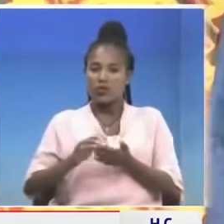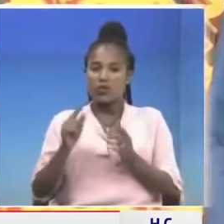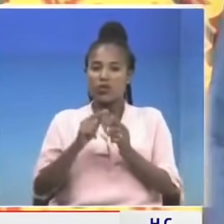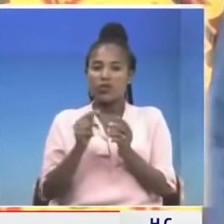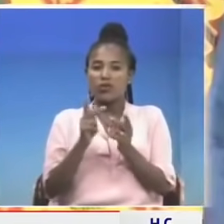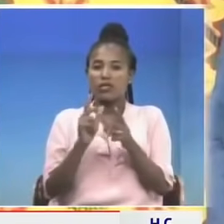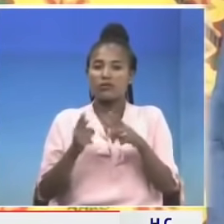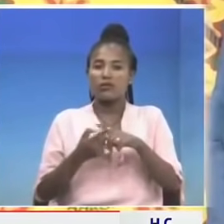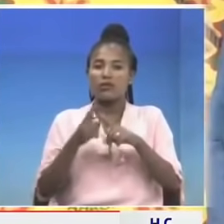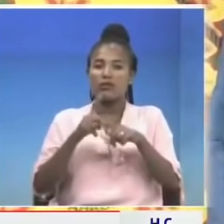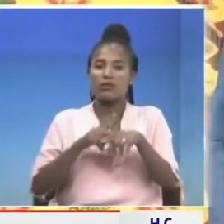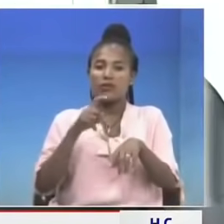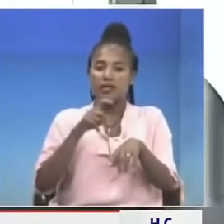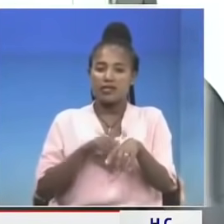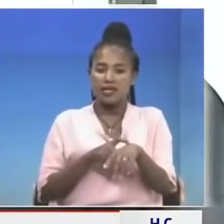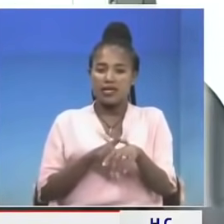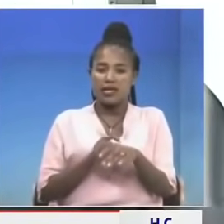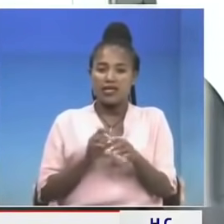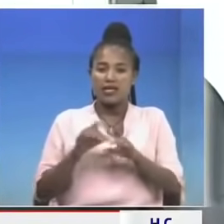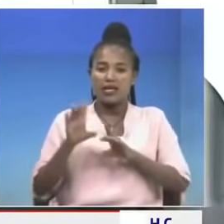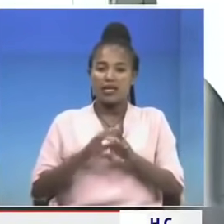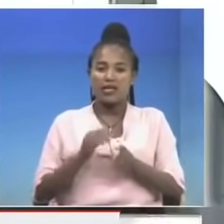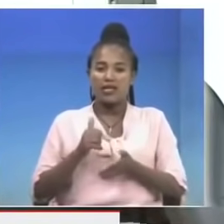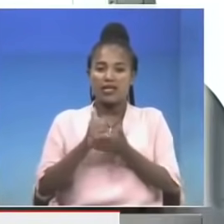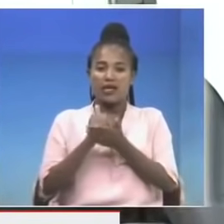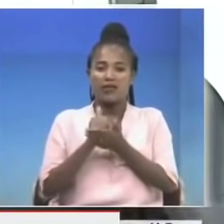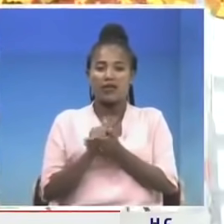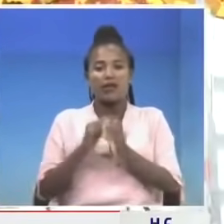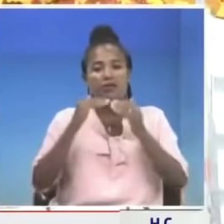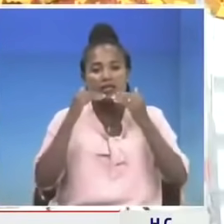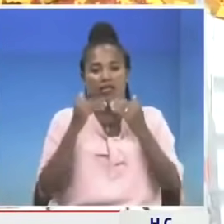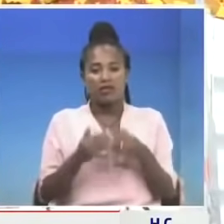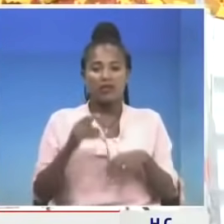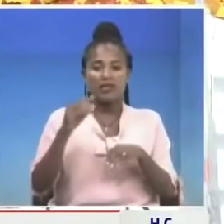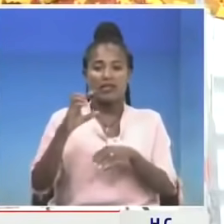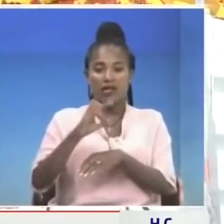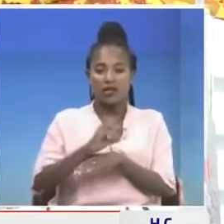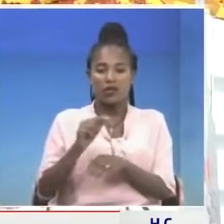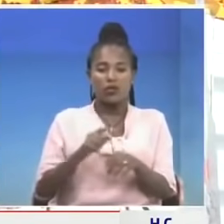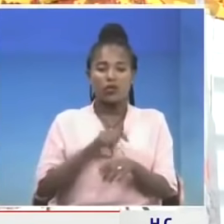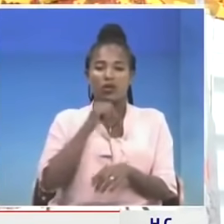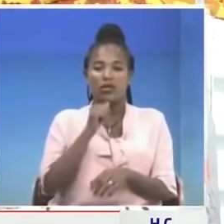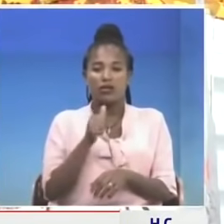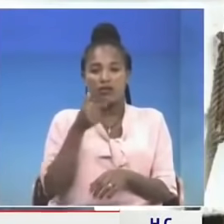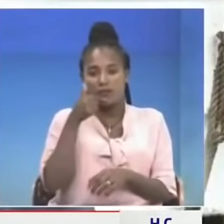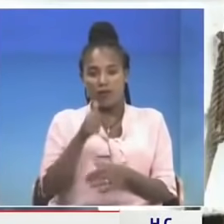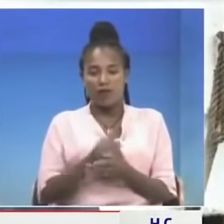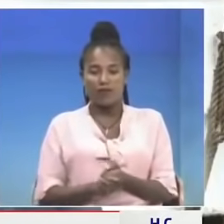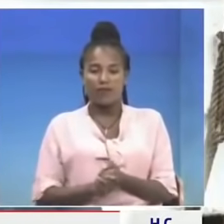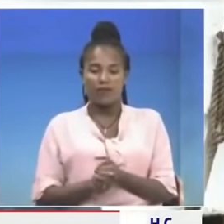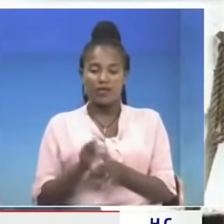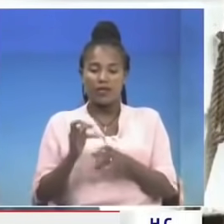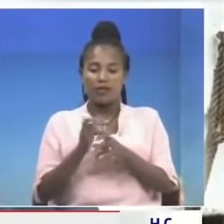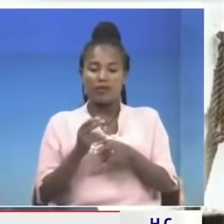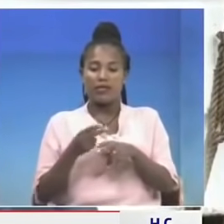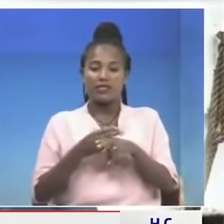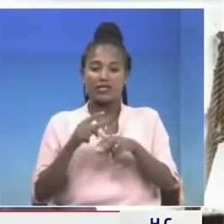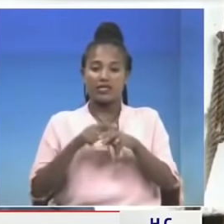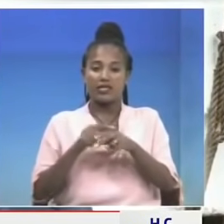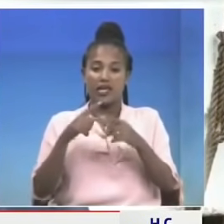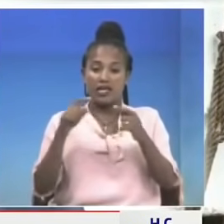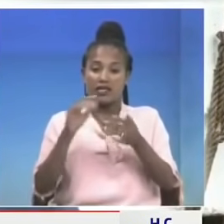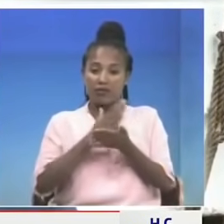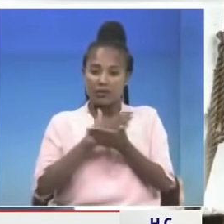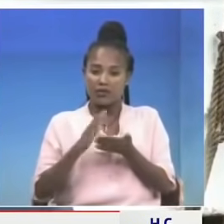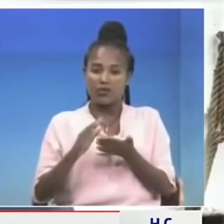ቦታችን በምንመለስበት ጊዜ ለተደረገልን ድጋፍ የምናመሰግንበት ቀን ሩቅ አይደለምም ብለዋል። በአጭር ጊዜ ይህን ጥላት ጠራርጎ በማውጣት